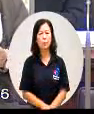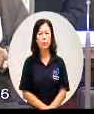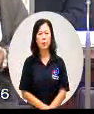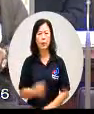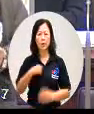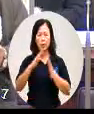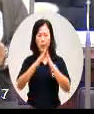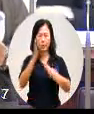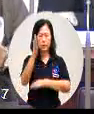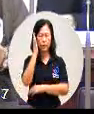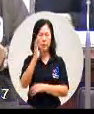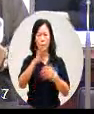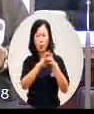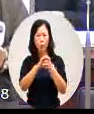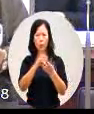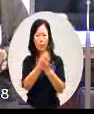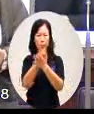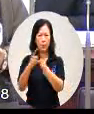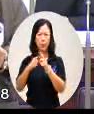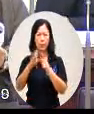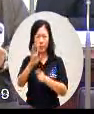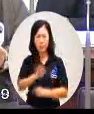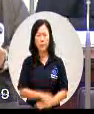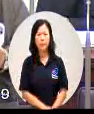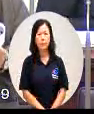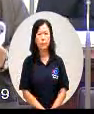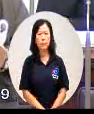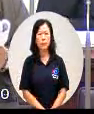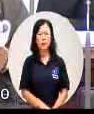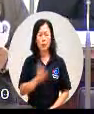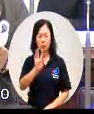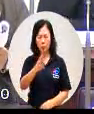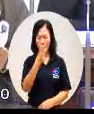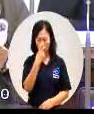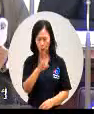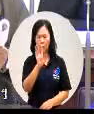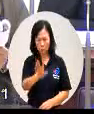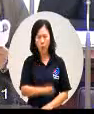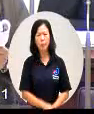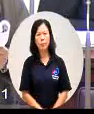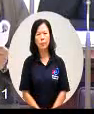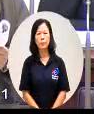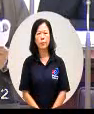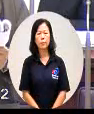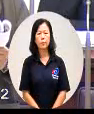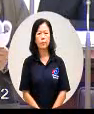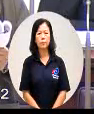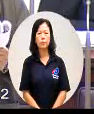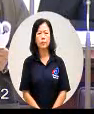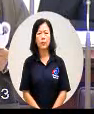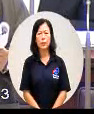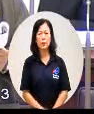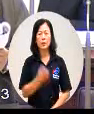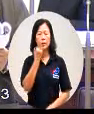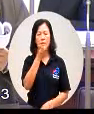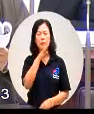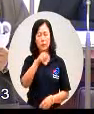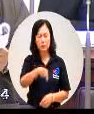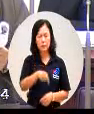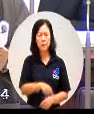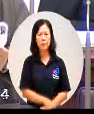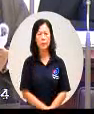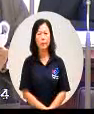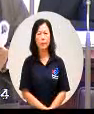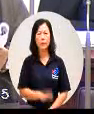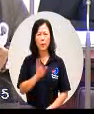户相关，大家人有的人冇去现场勘察过啊，但是这个部分有一些